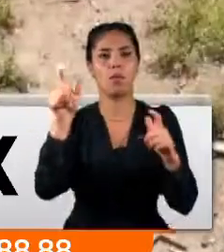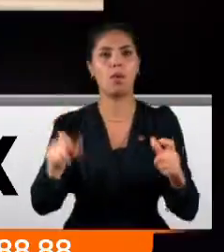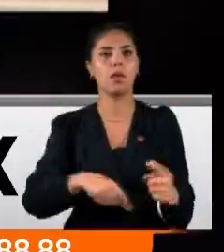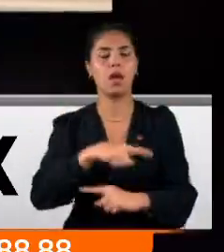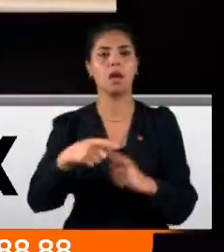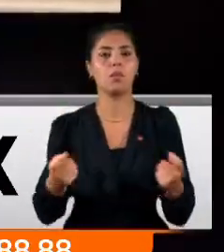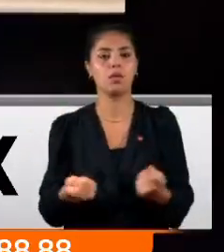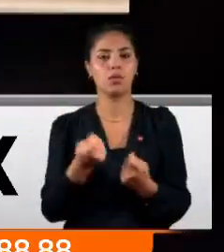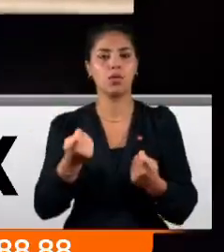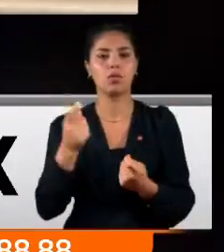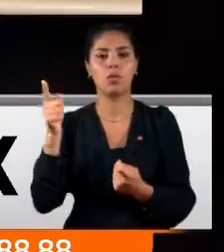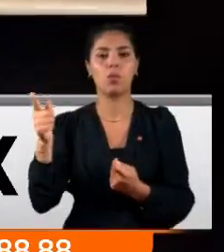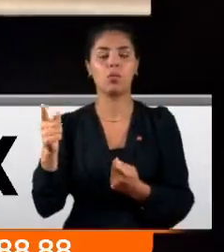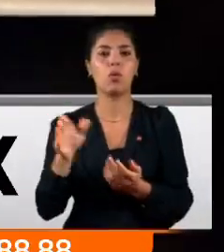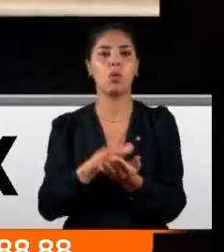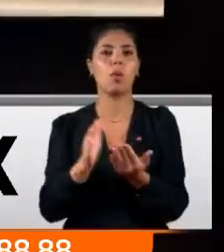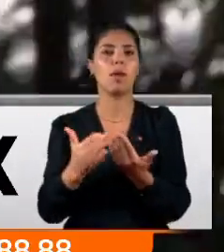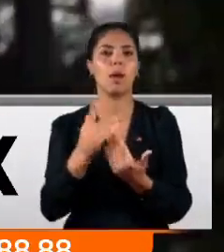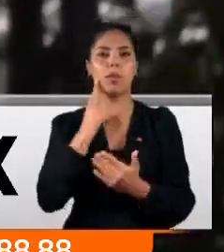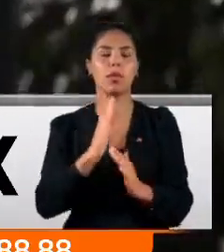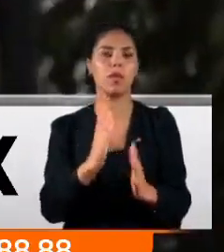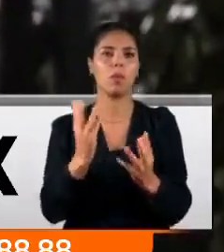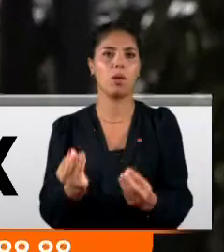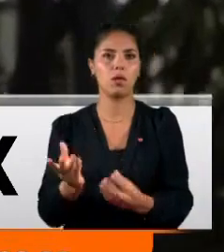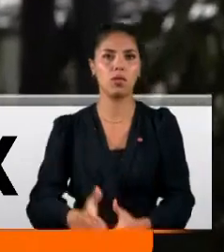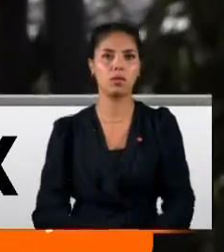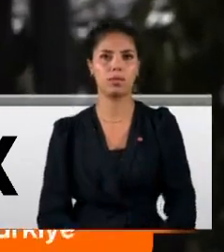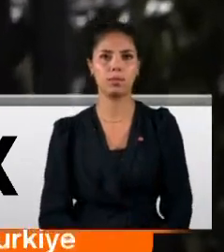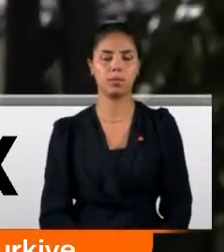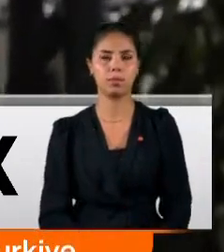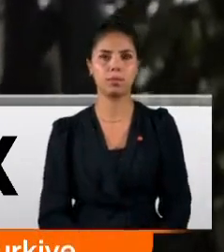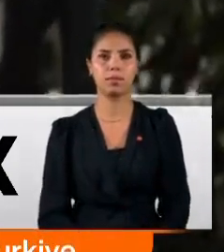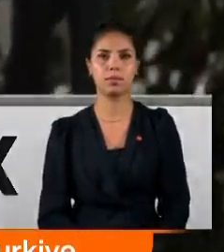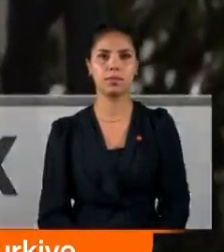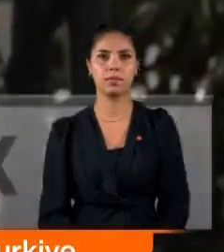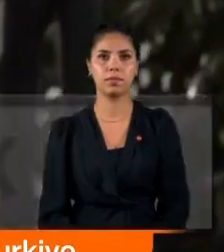çalışmaları Tina'nın yardımıyla devam edecek.